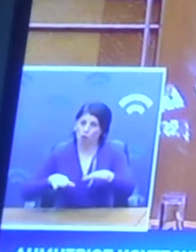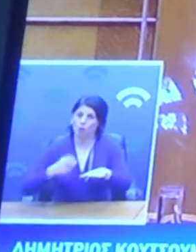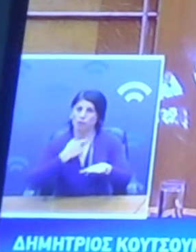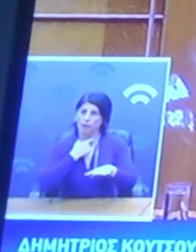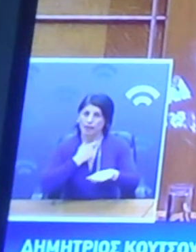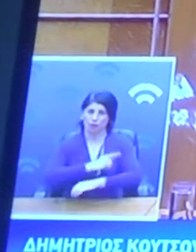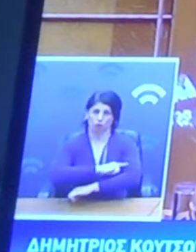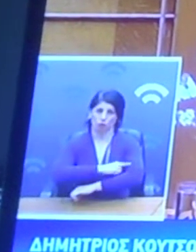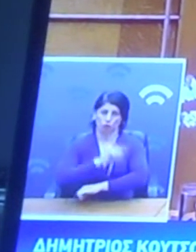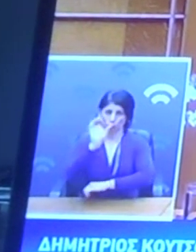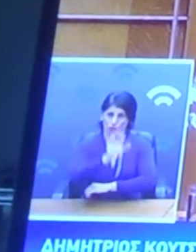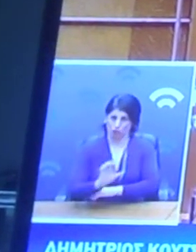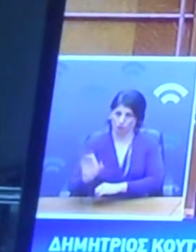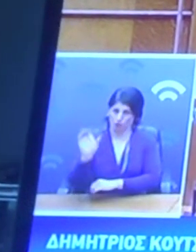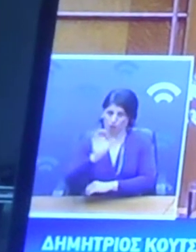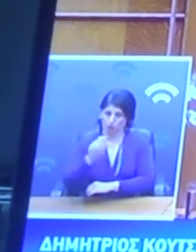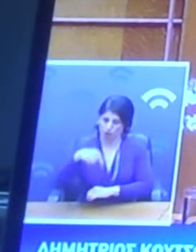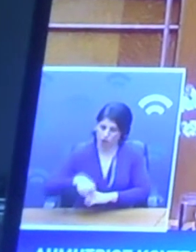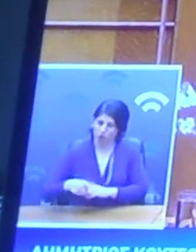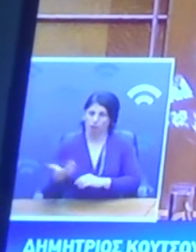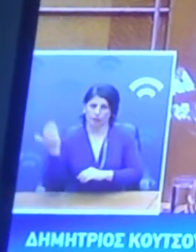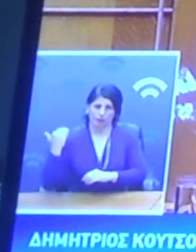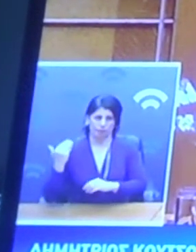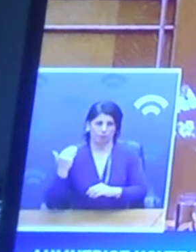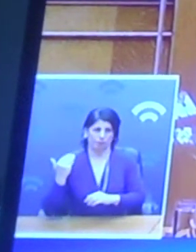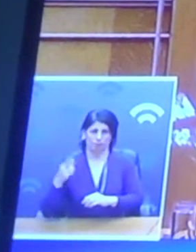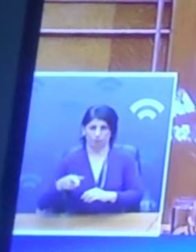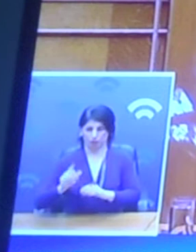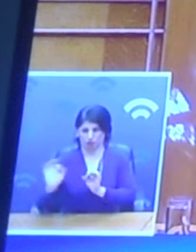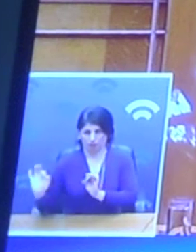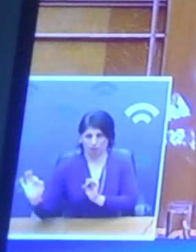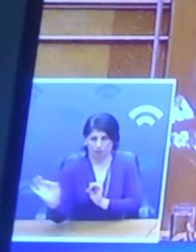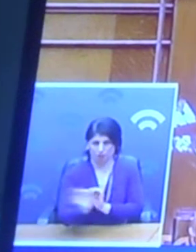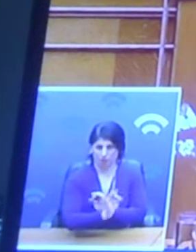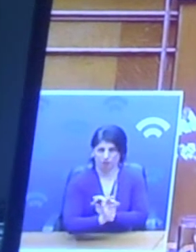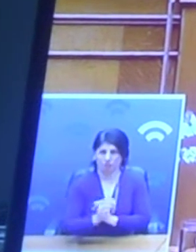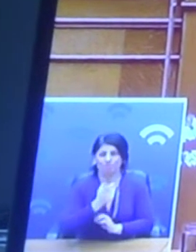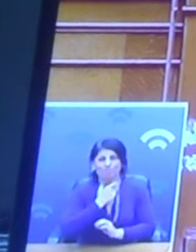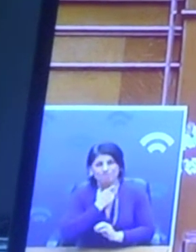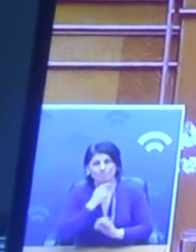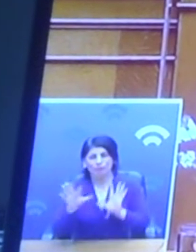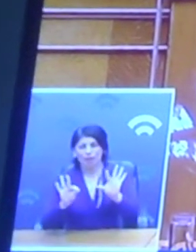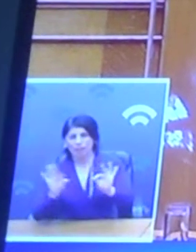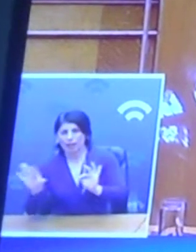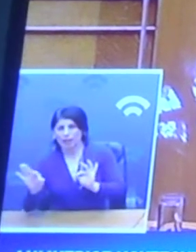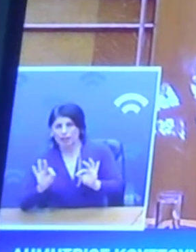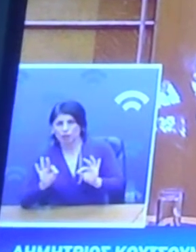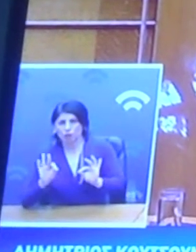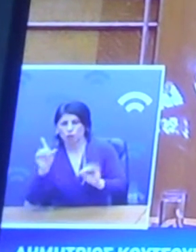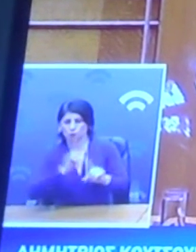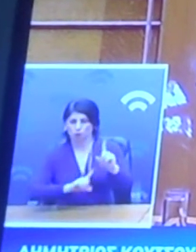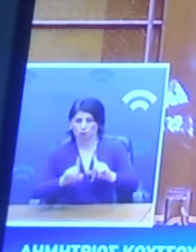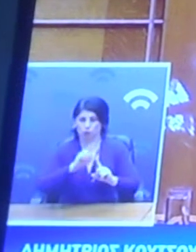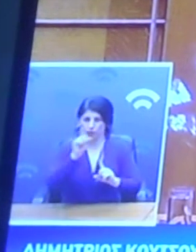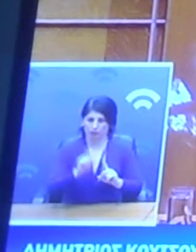γιατρούς στην Ευρώπη και τώρα και πριν την επιδημία να αναγκάζονται να διαλέξουν ποιος θα ζήσει και ποιος θα